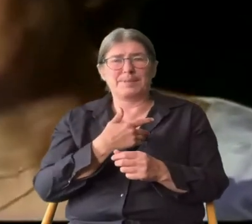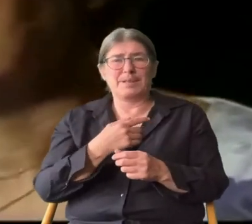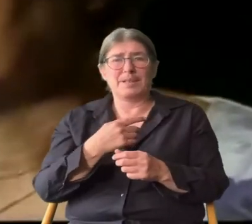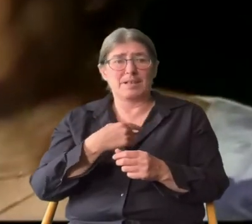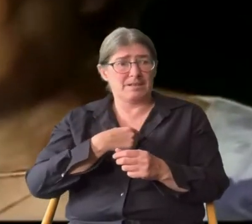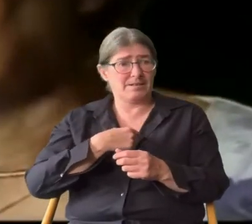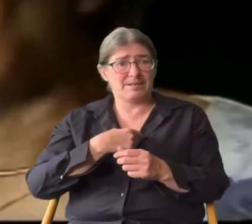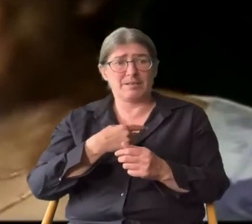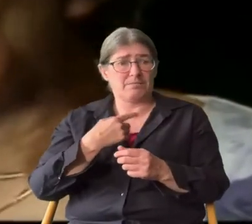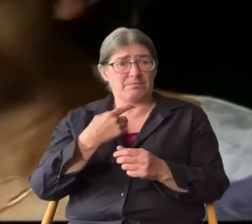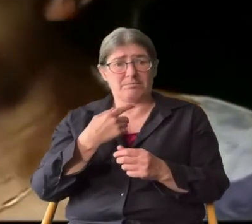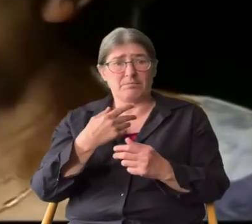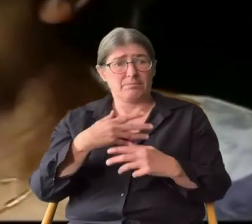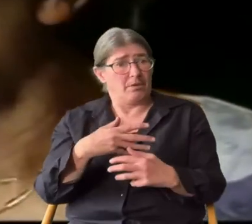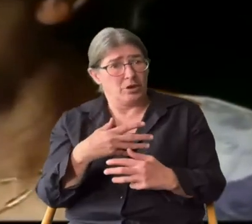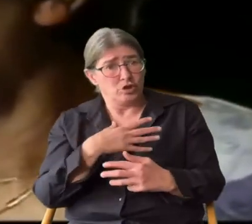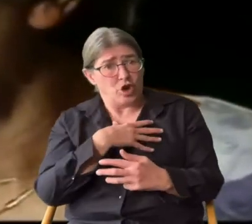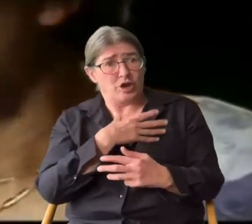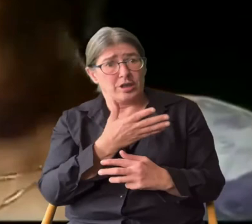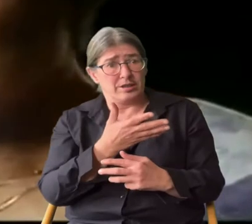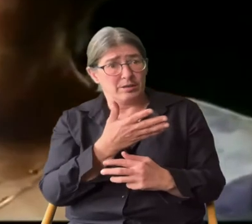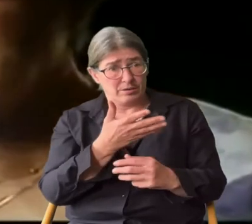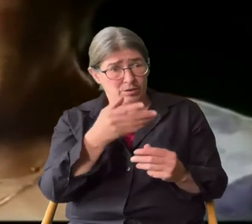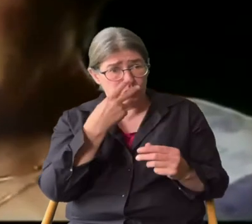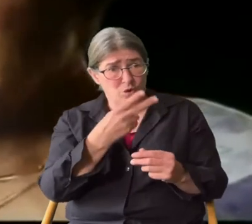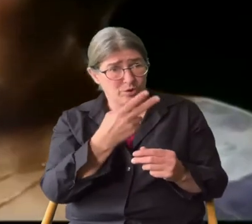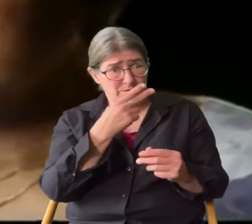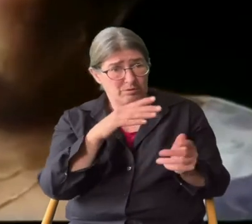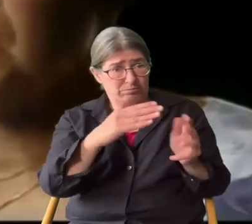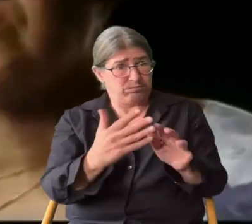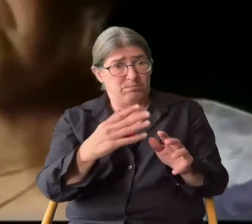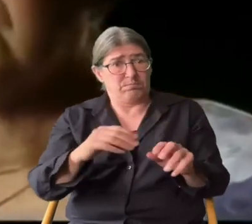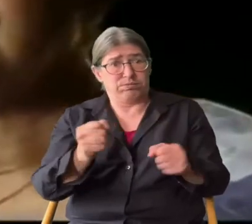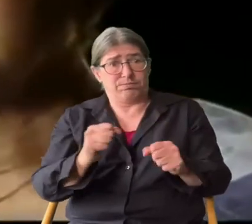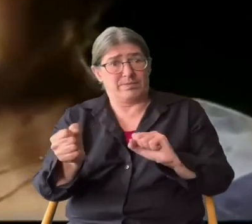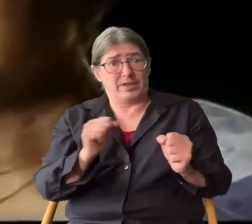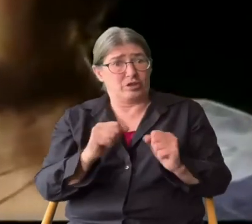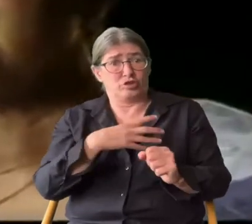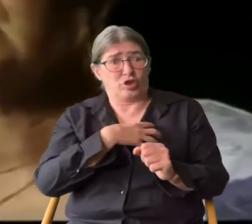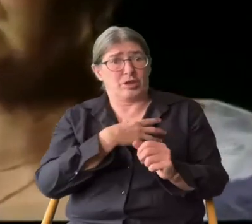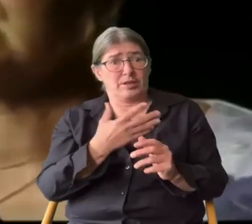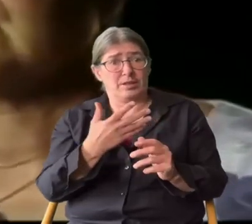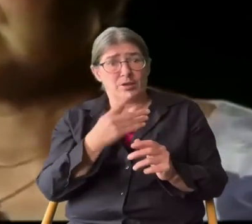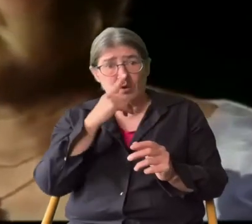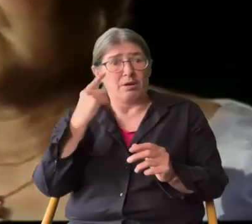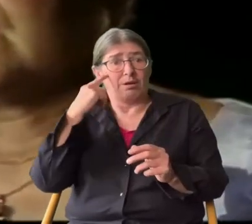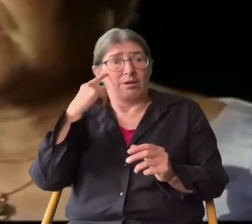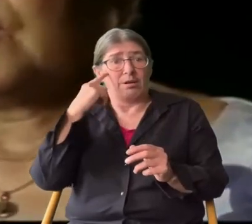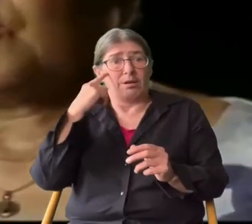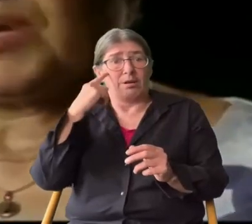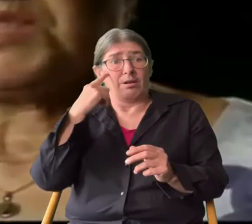Also erstmal, ich war erstarrt, ich war geschockt. Ich konnte mich nicht bewegen. Ich hatte nur den